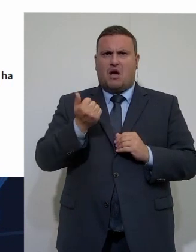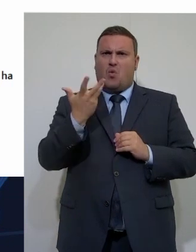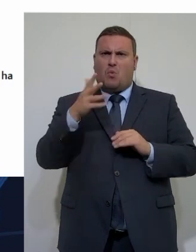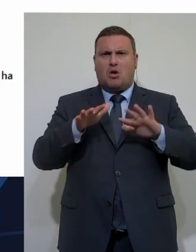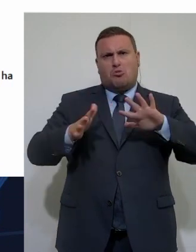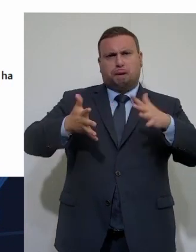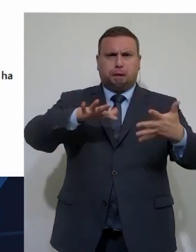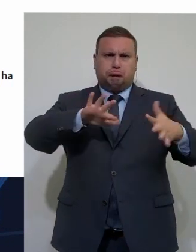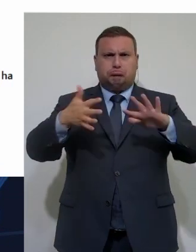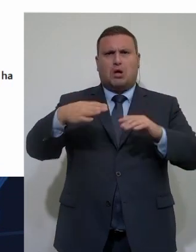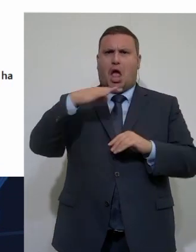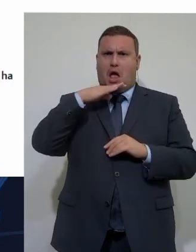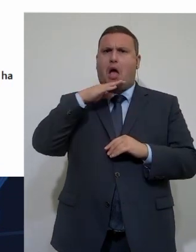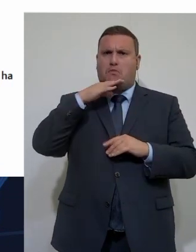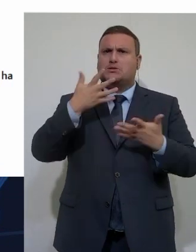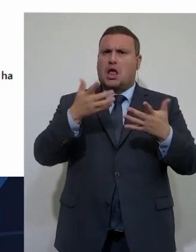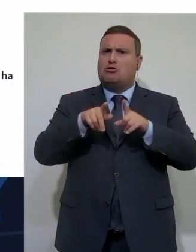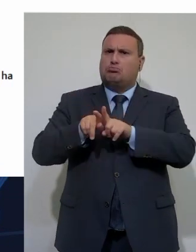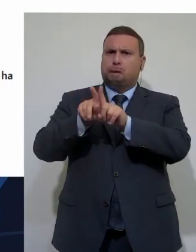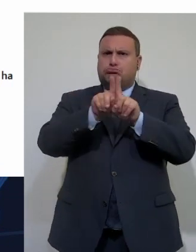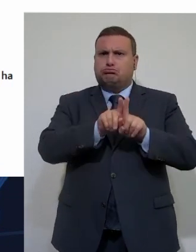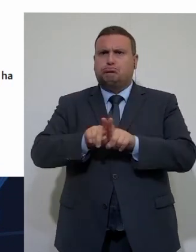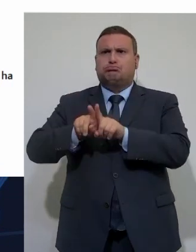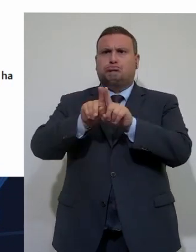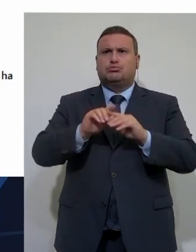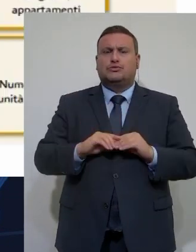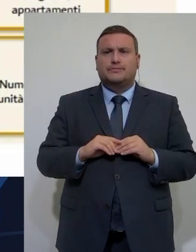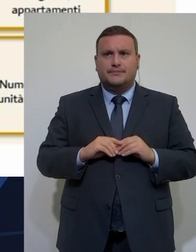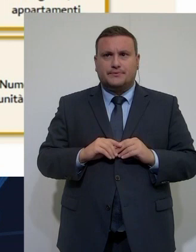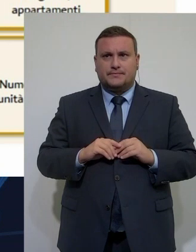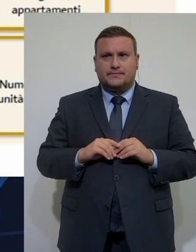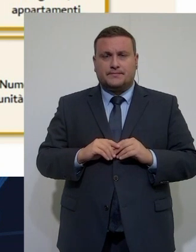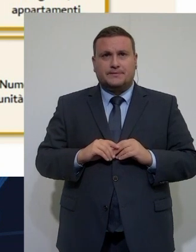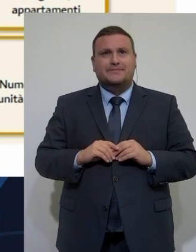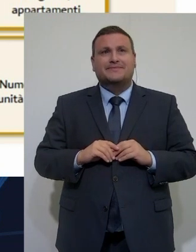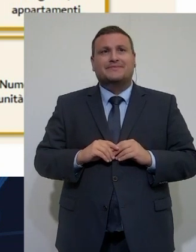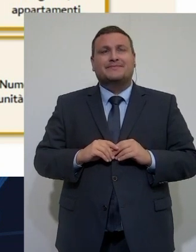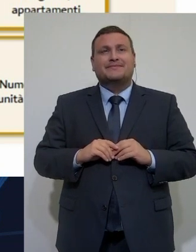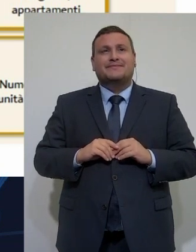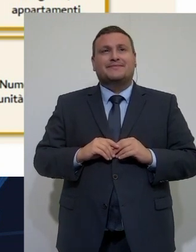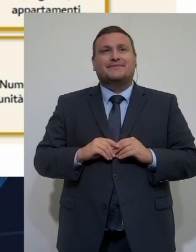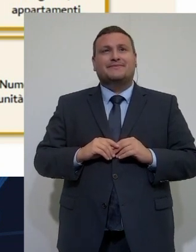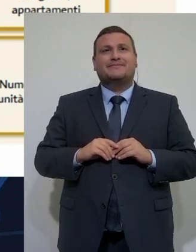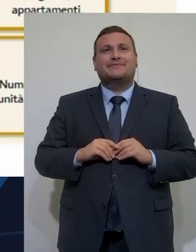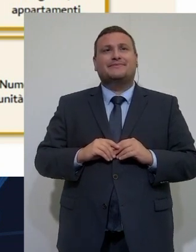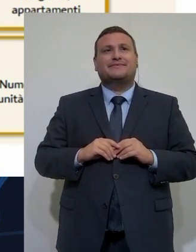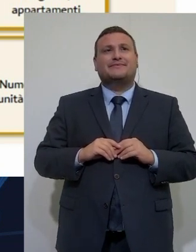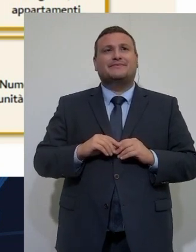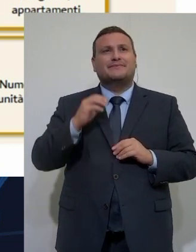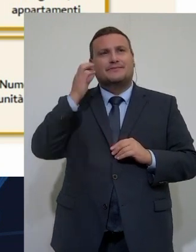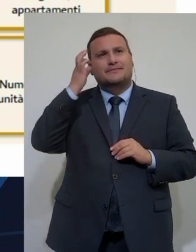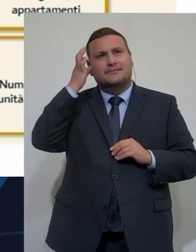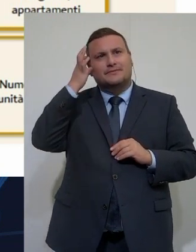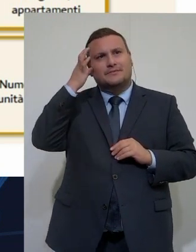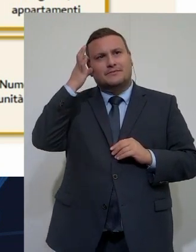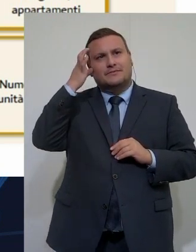a testimonianza della diffusione di questa forma di turismo. Da un punto di vista dimensionale, la struttura